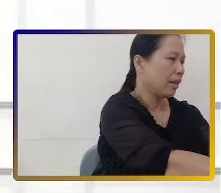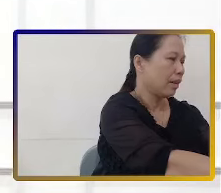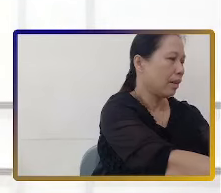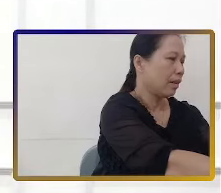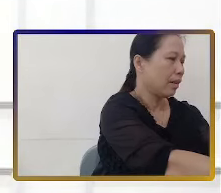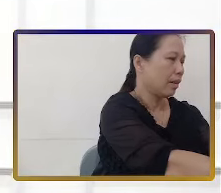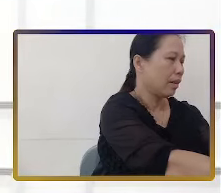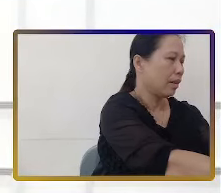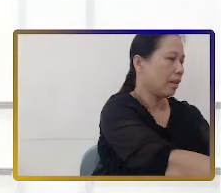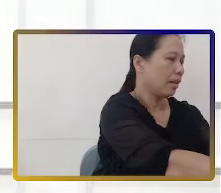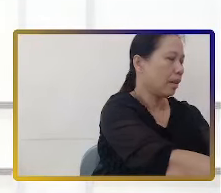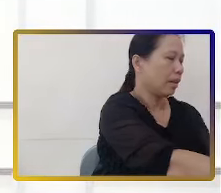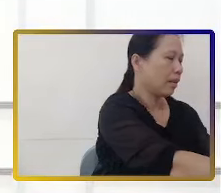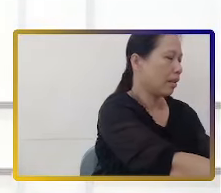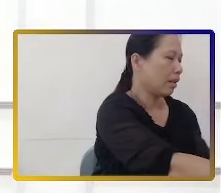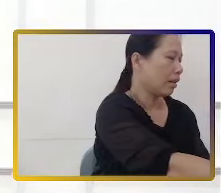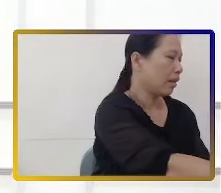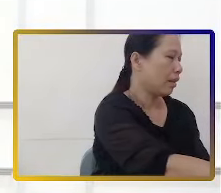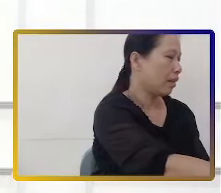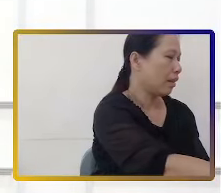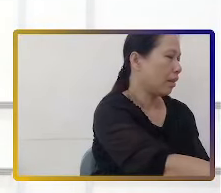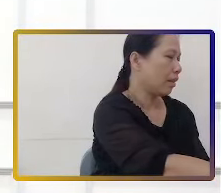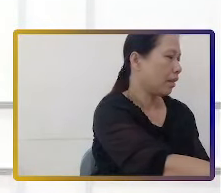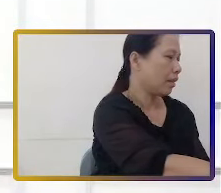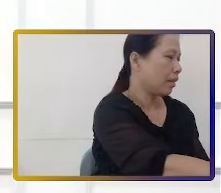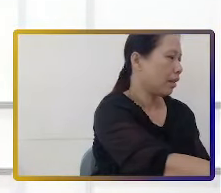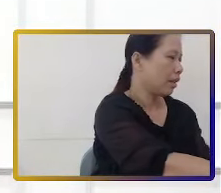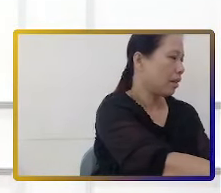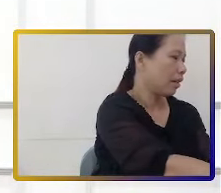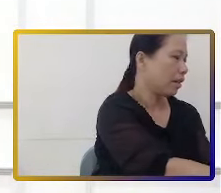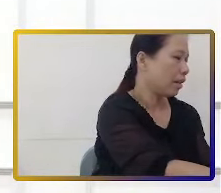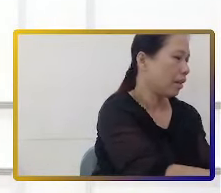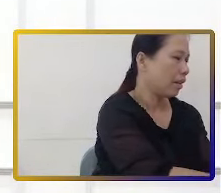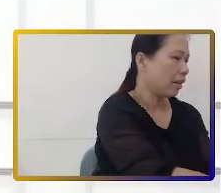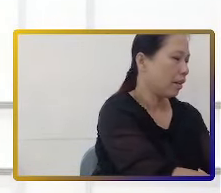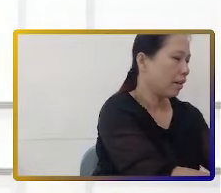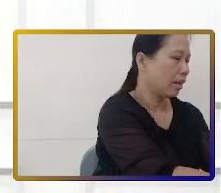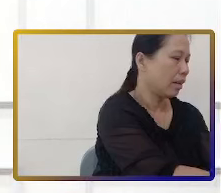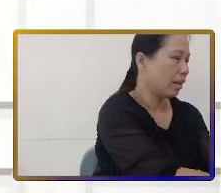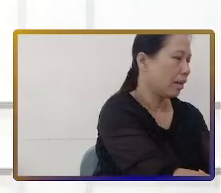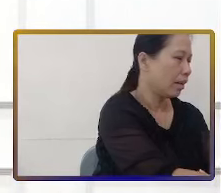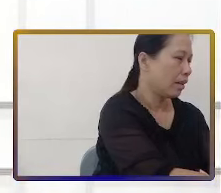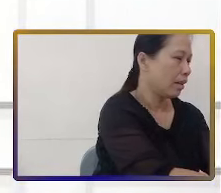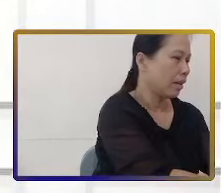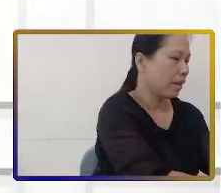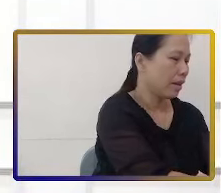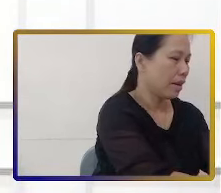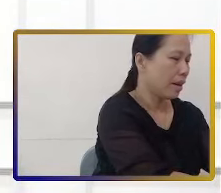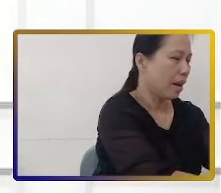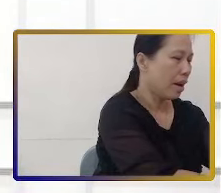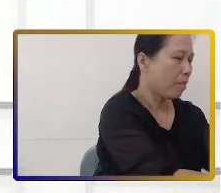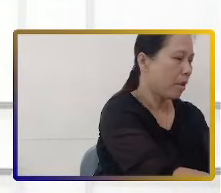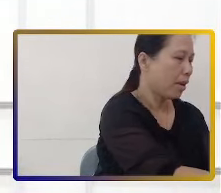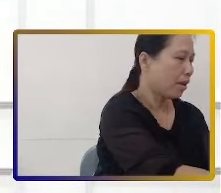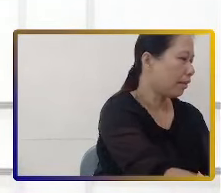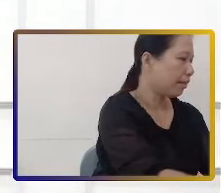para hindi lamang po tayo basta-basta nagbibigay napakagandang magbigay pag nauunawaan natin ang ating